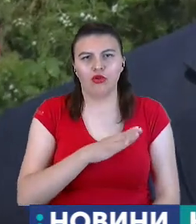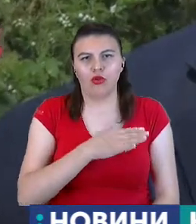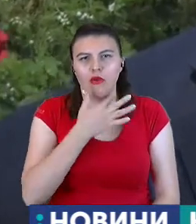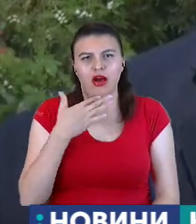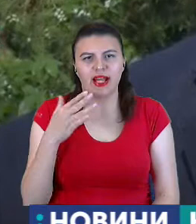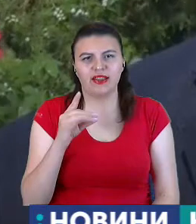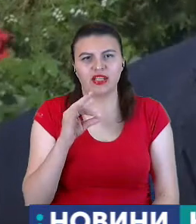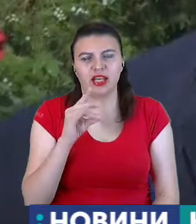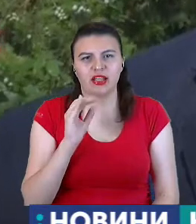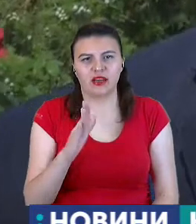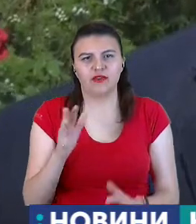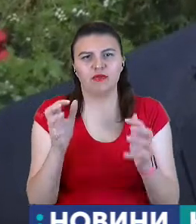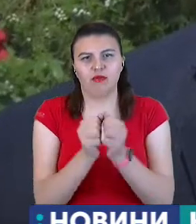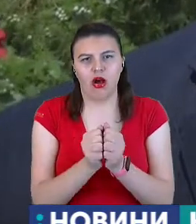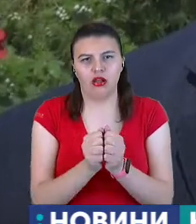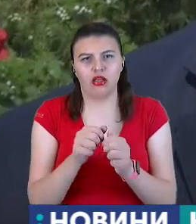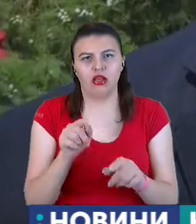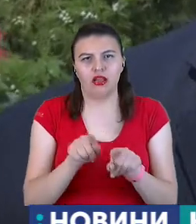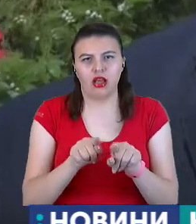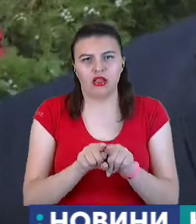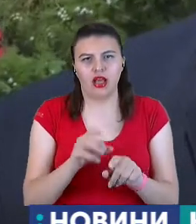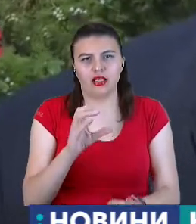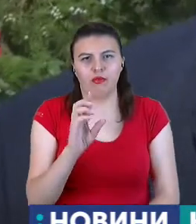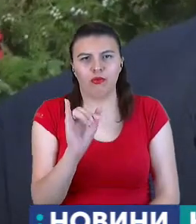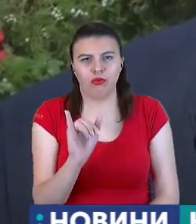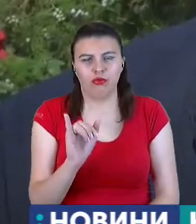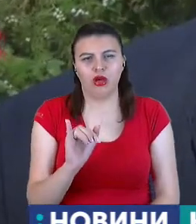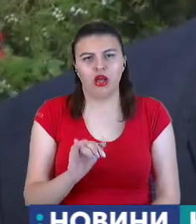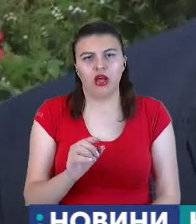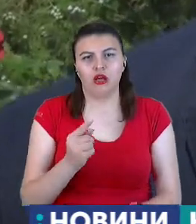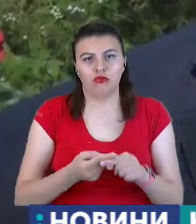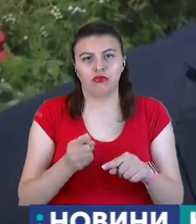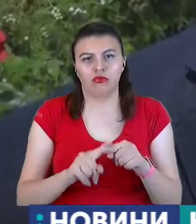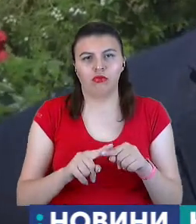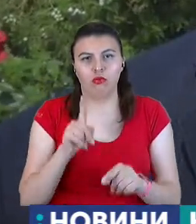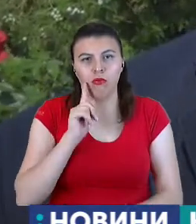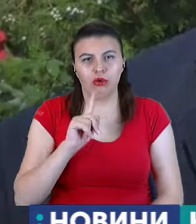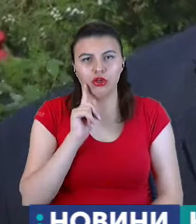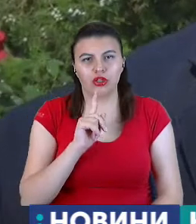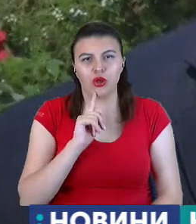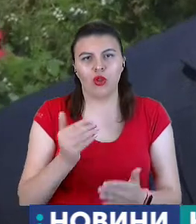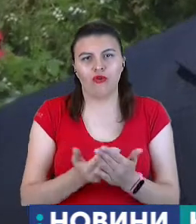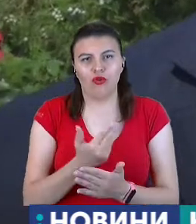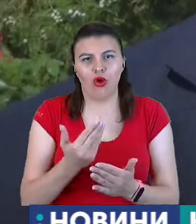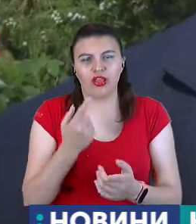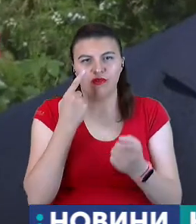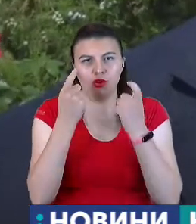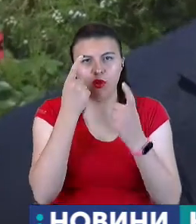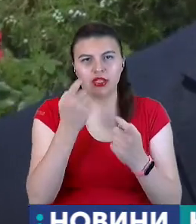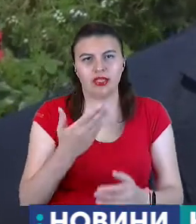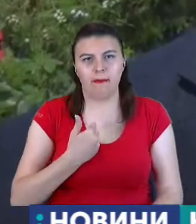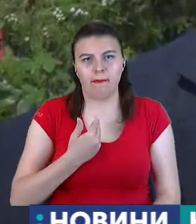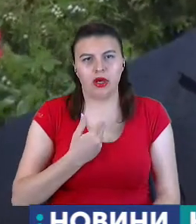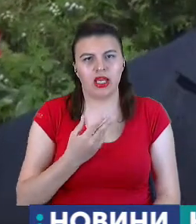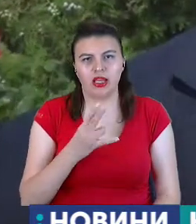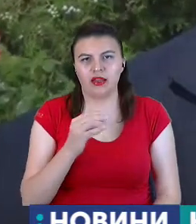яких спіймали так само Служба безпеки України. Тобто поки що нової інформації ми ні від